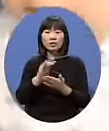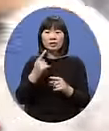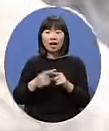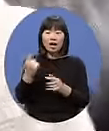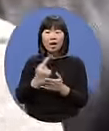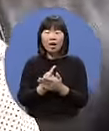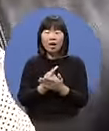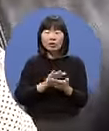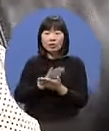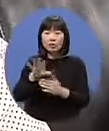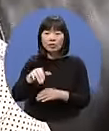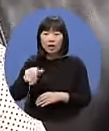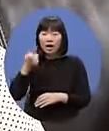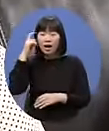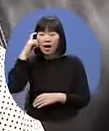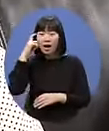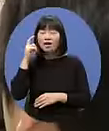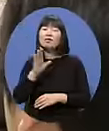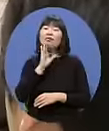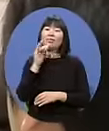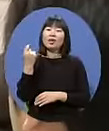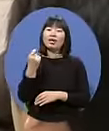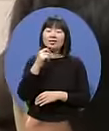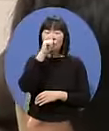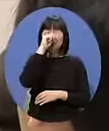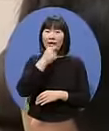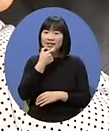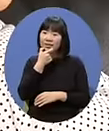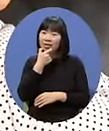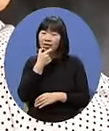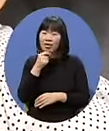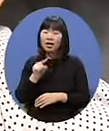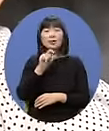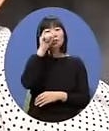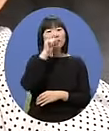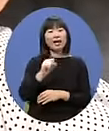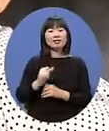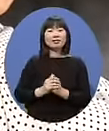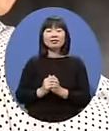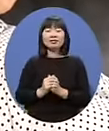엄마랑 놀이터 갈까? 놀이터? 응, 놀이터. 좋아, 싫어? 좋아.